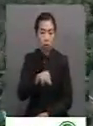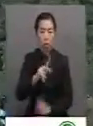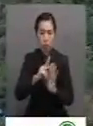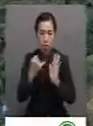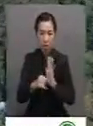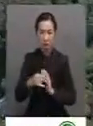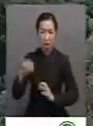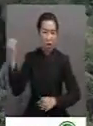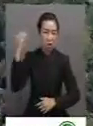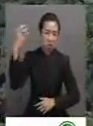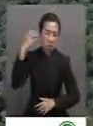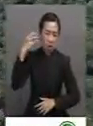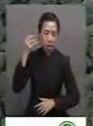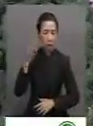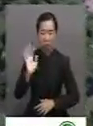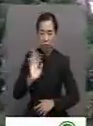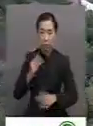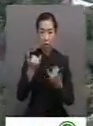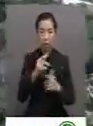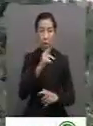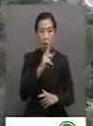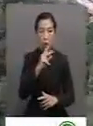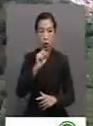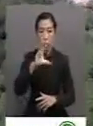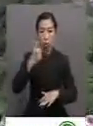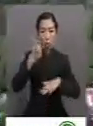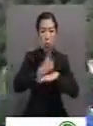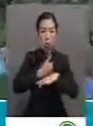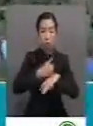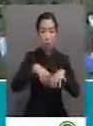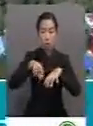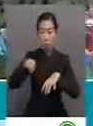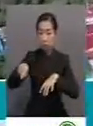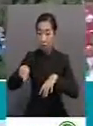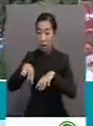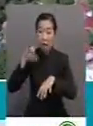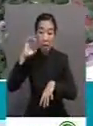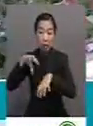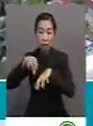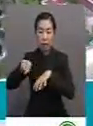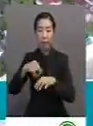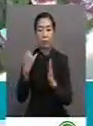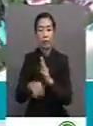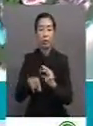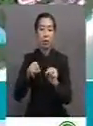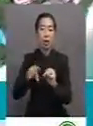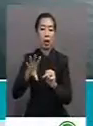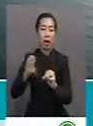ราอยู่ในยุคของคสช.จึงต้องเชื่อฟังถ้าจัดงานก็จะถือว่ามีความผิดตามมาตรา157ละเ